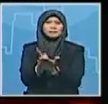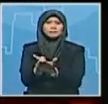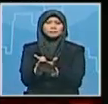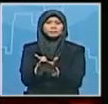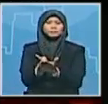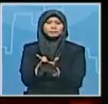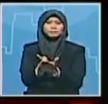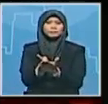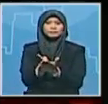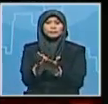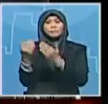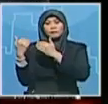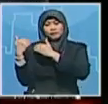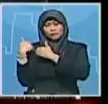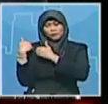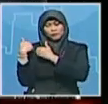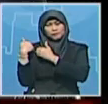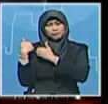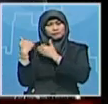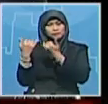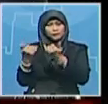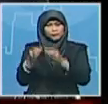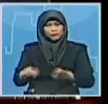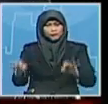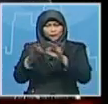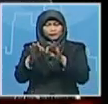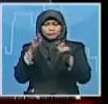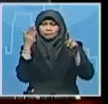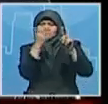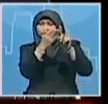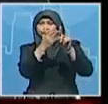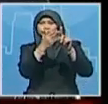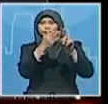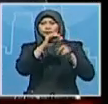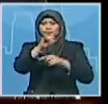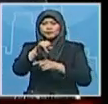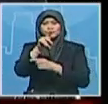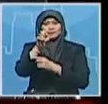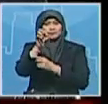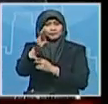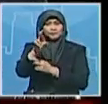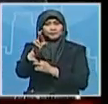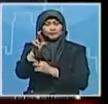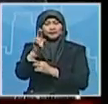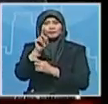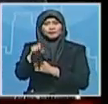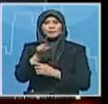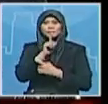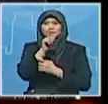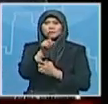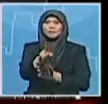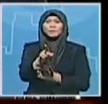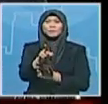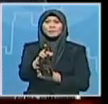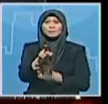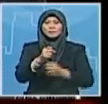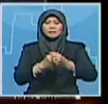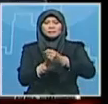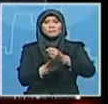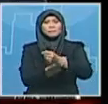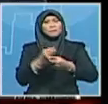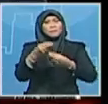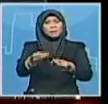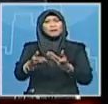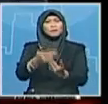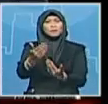melihat tanggungjawab ataupun core business Kementerian Kerja Raya itu sendiri, iaitu untuk memastikan kita infrarakyat kita